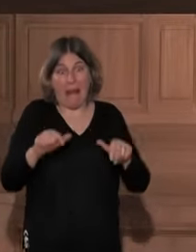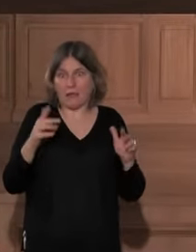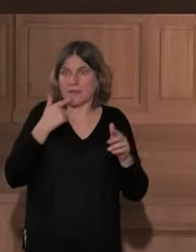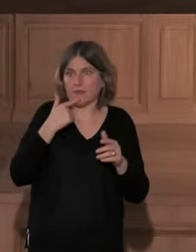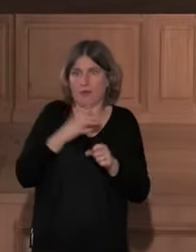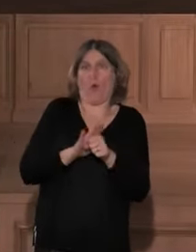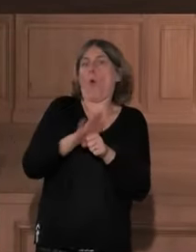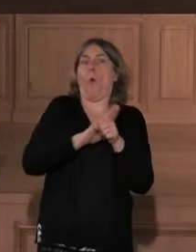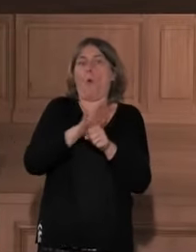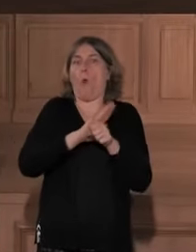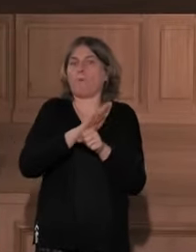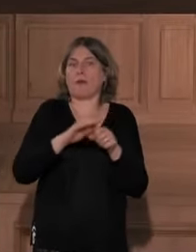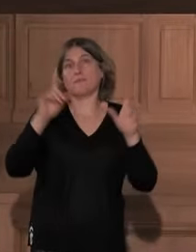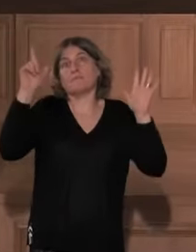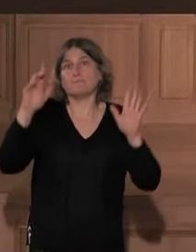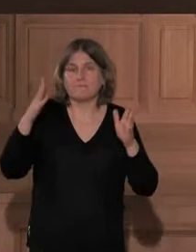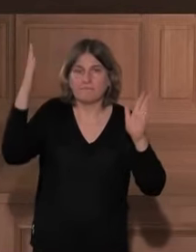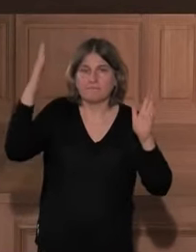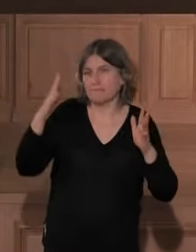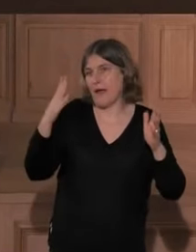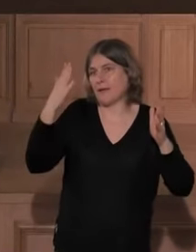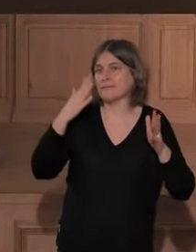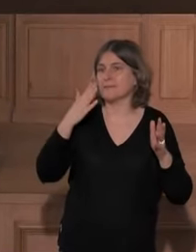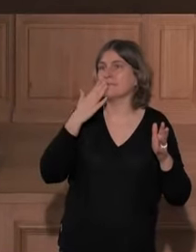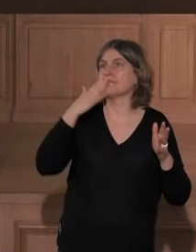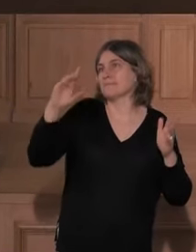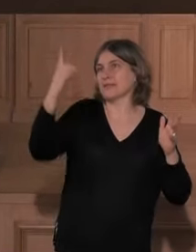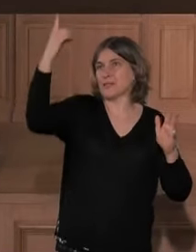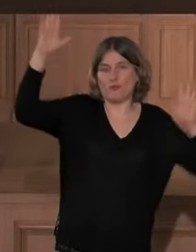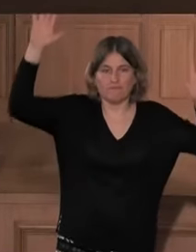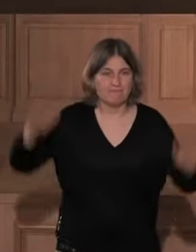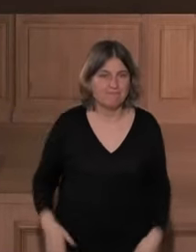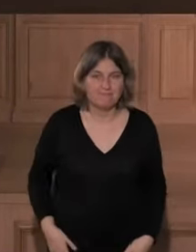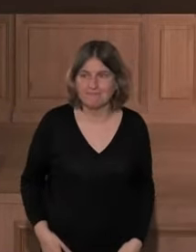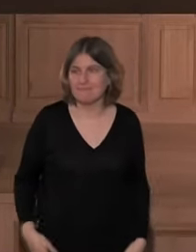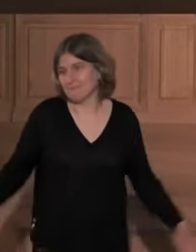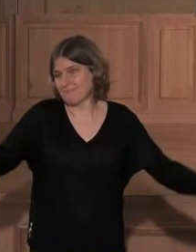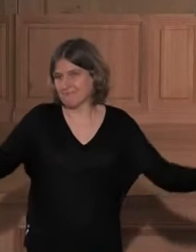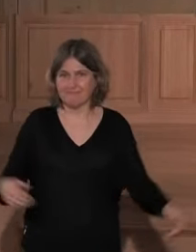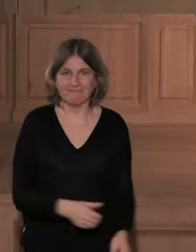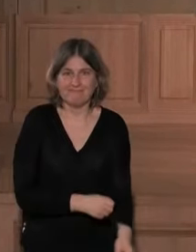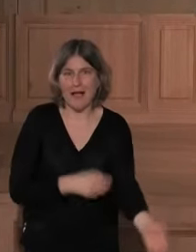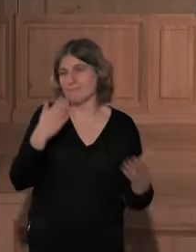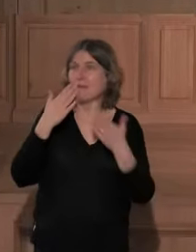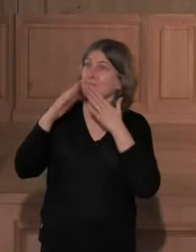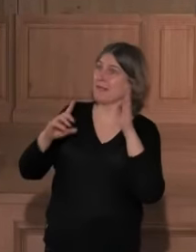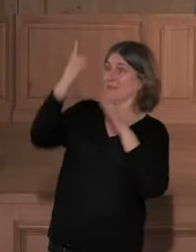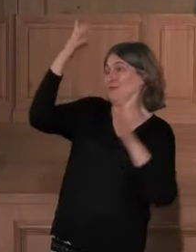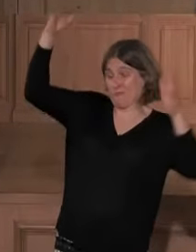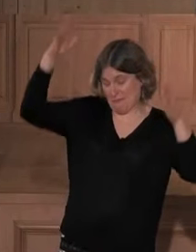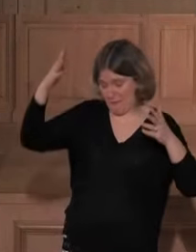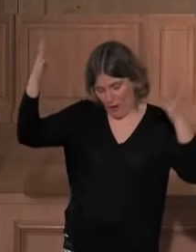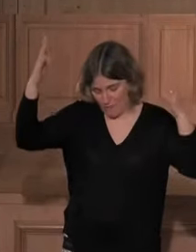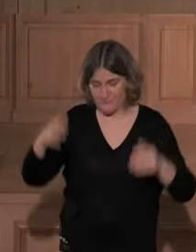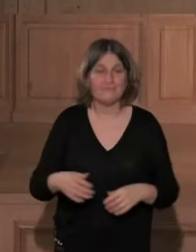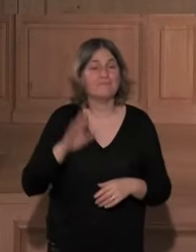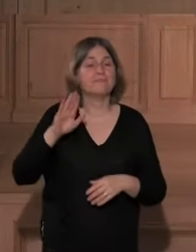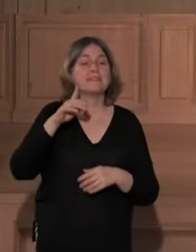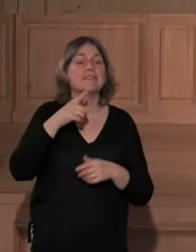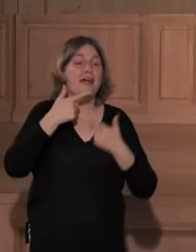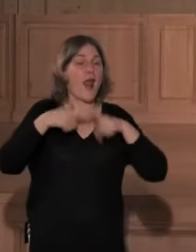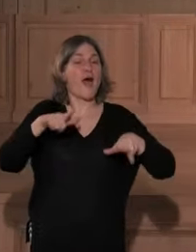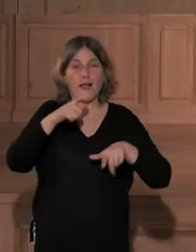Je n'ai pas à plaindre. Alhamdoulilah, comme on dit à la maison. Oui. Alhamdoulilah, il a raison. Alhamdoulilah,